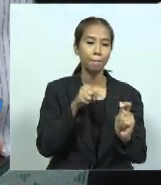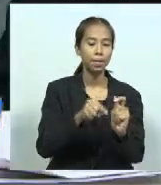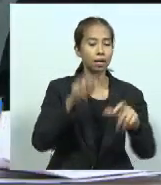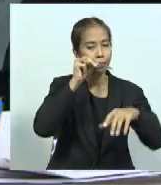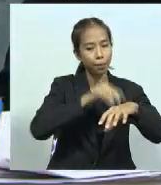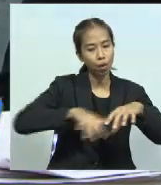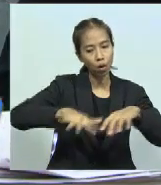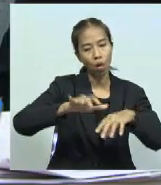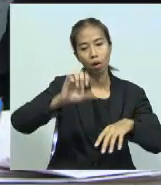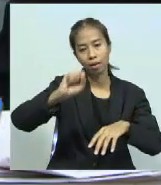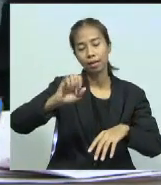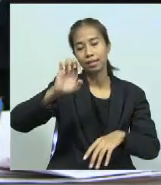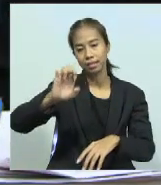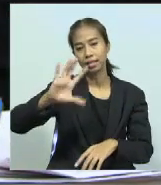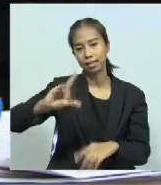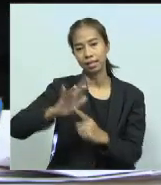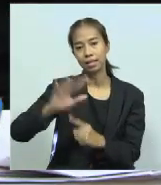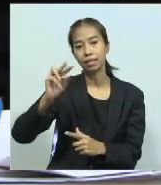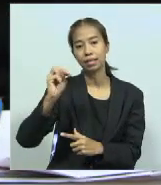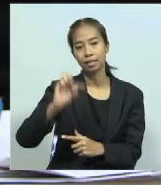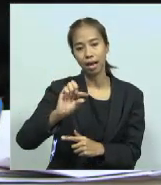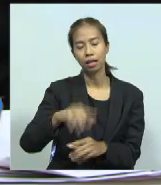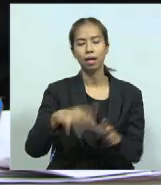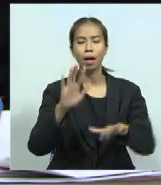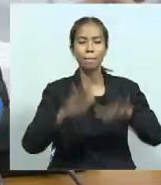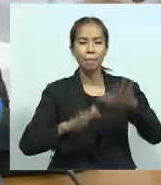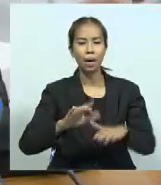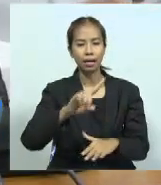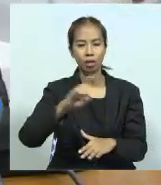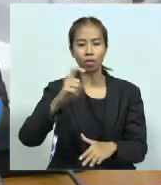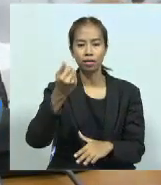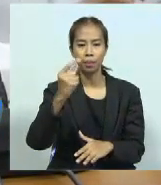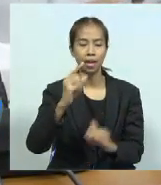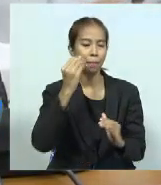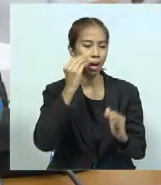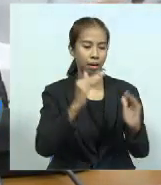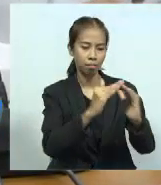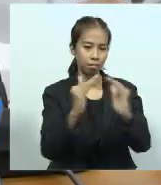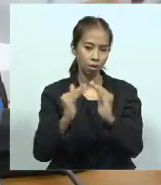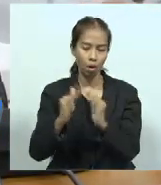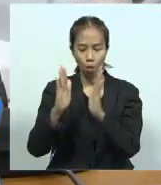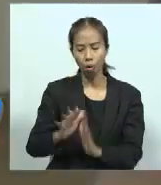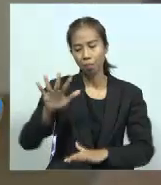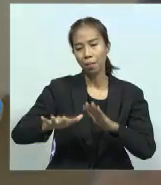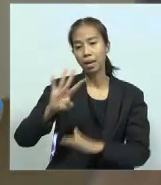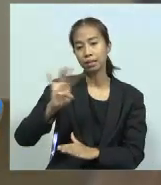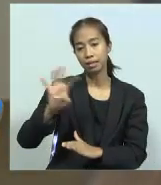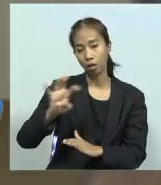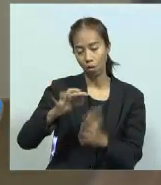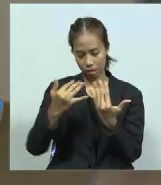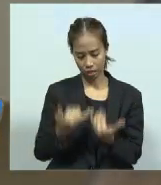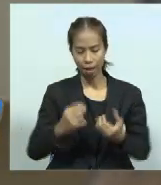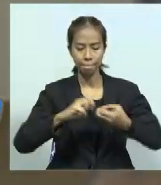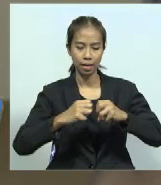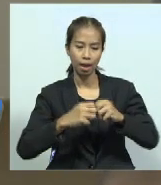ำนวน111หลังคาเรือนหรือกว่า400คนค่ะที่จะมีที่อยู่อาศัยถือว่าเป็นการแก้ไขปัญหา